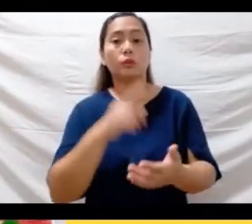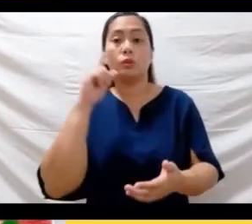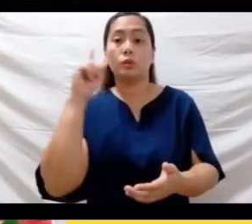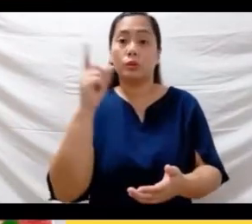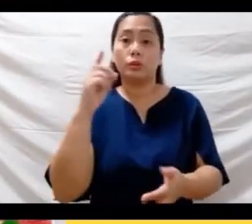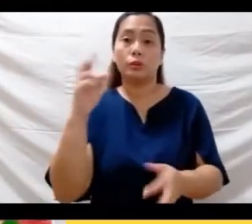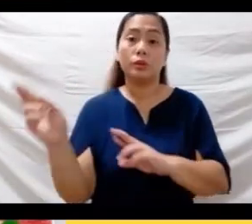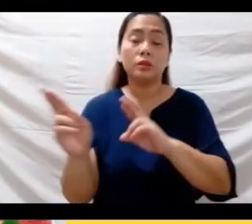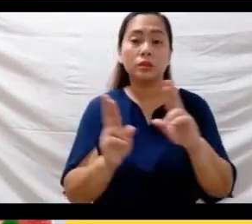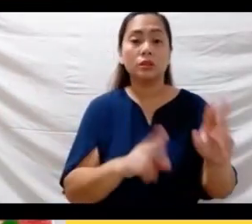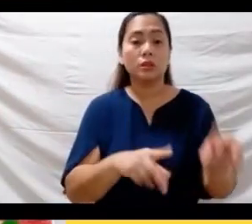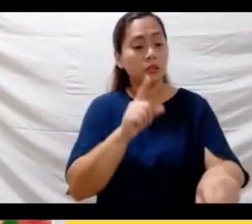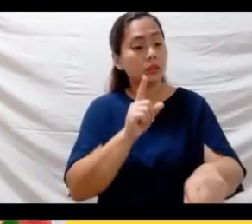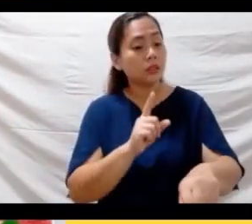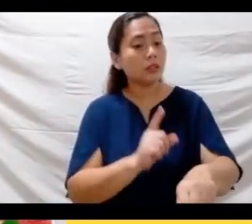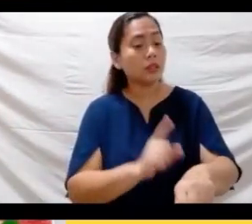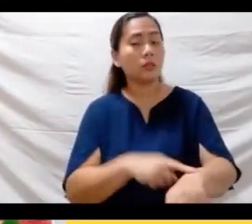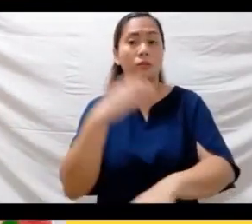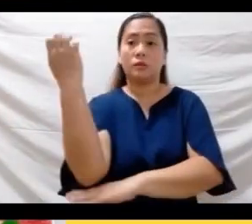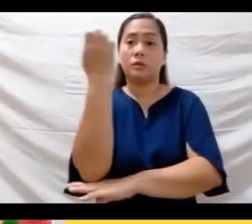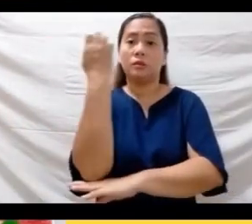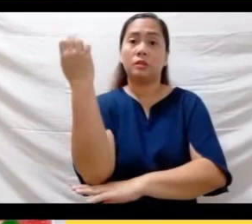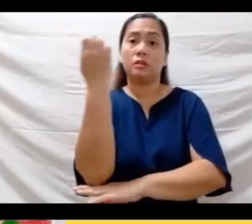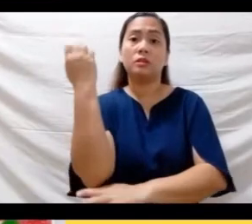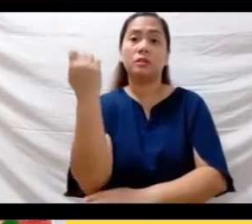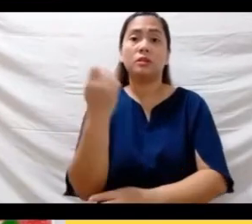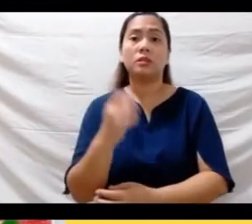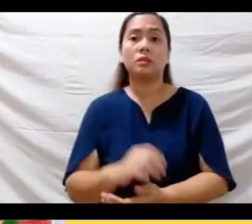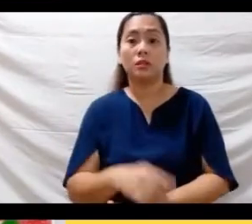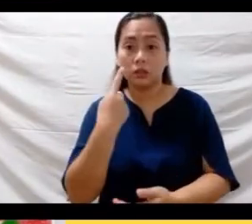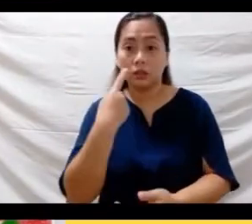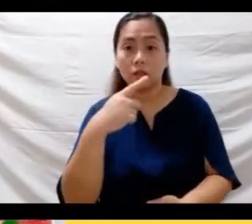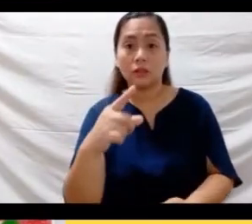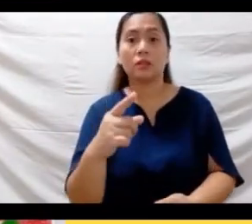ng kalamidad, sabi ng kanyang ate Rowena.